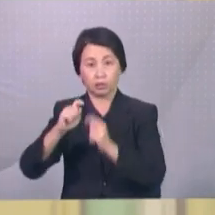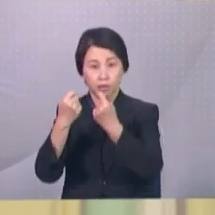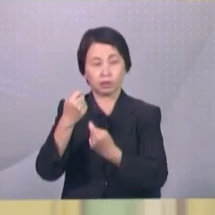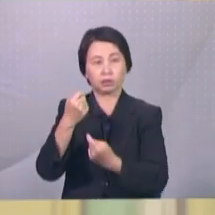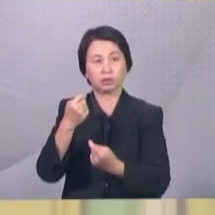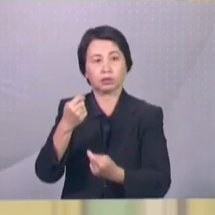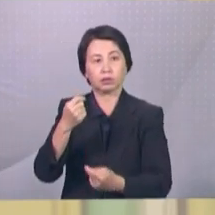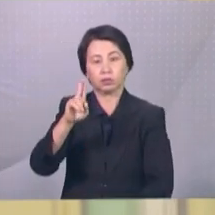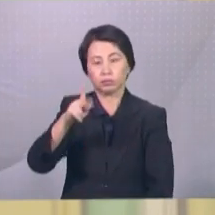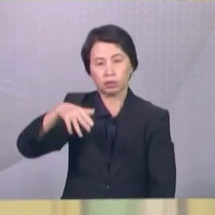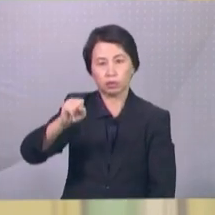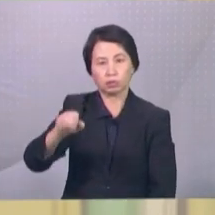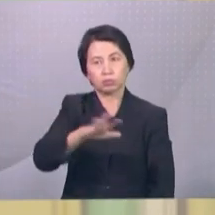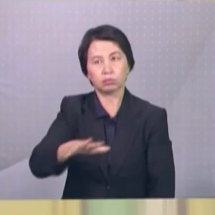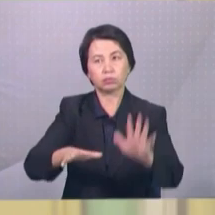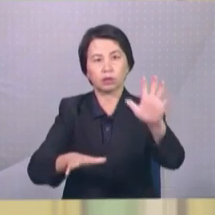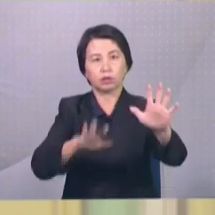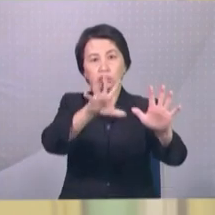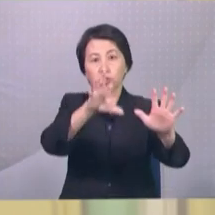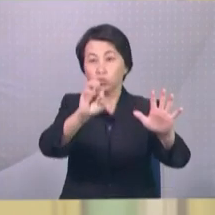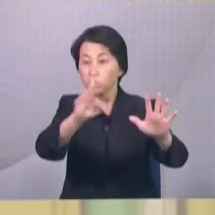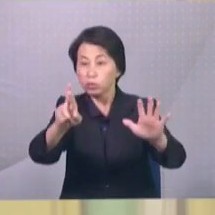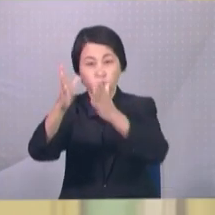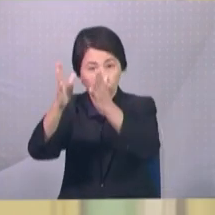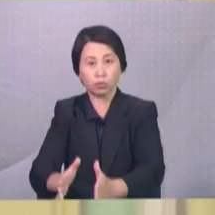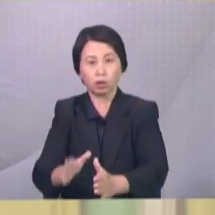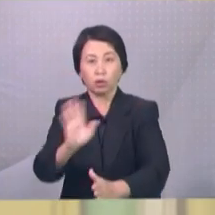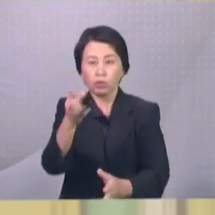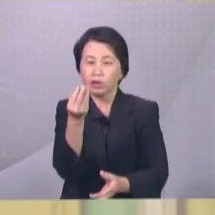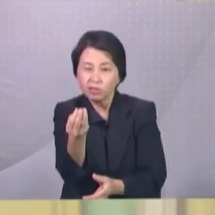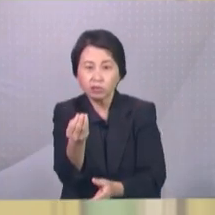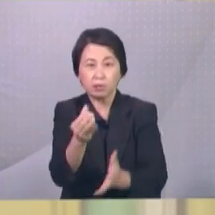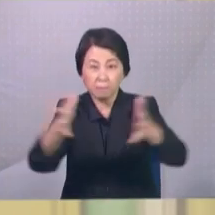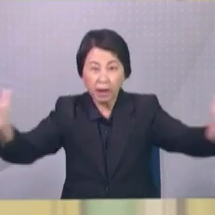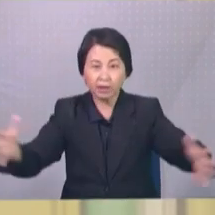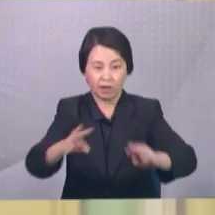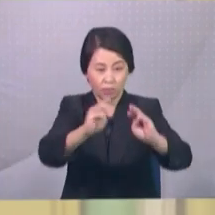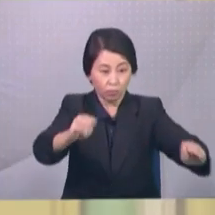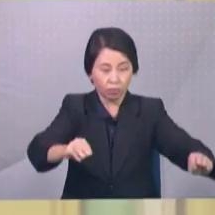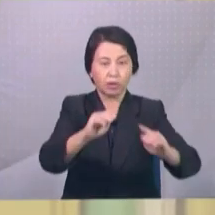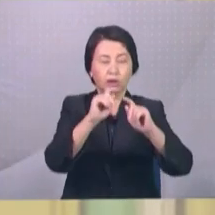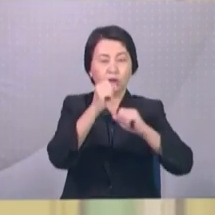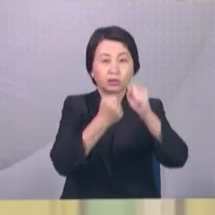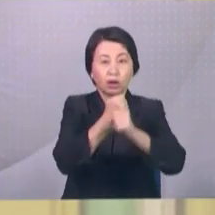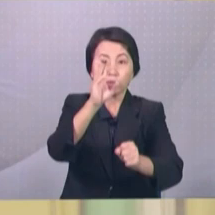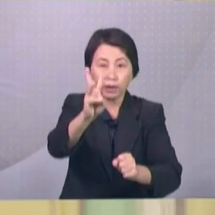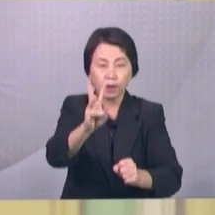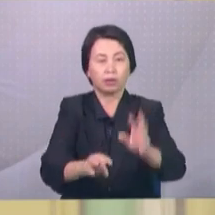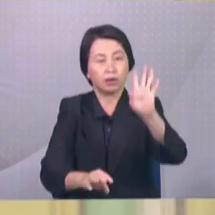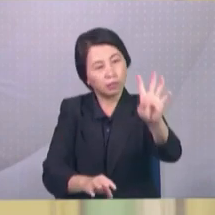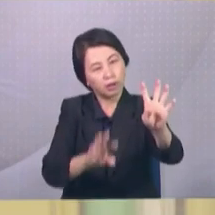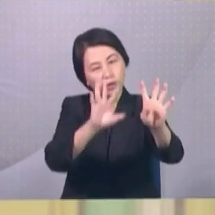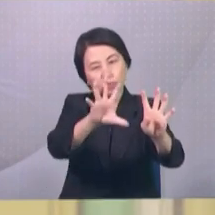semua, hampir 450,000 orang. Ini bukan sikit ya, bukan sikit. Ini pelajar-pelajar ni jumlah yang besar,